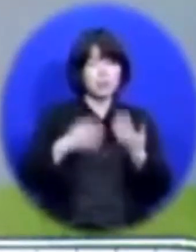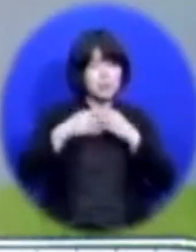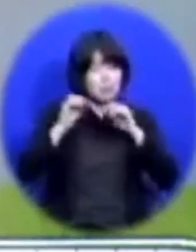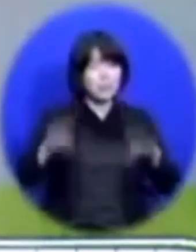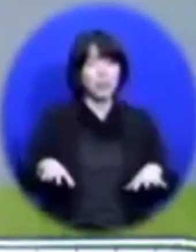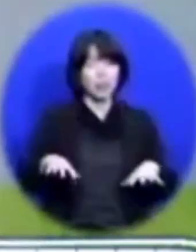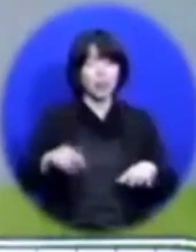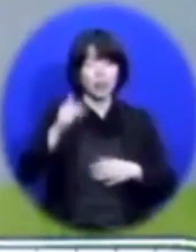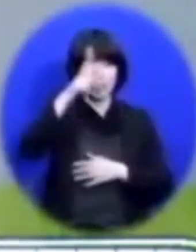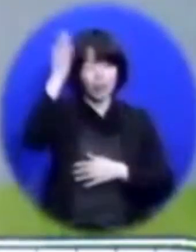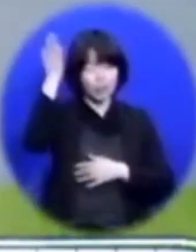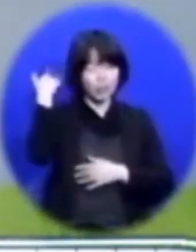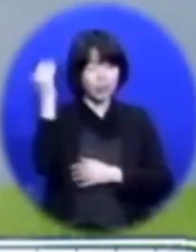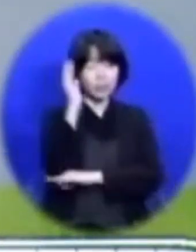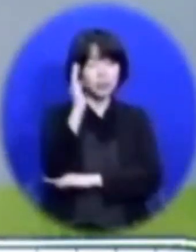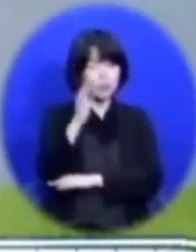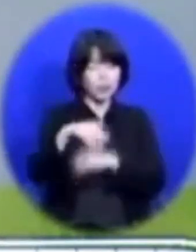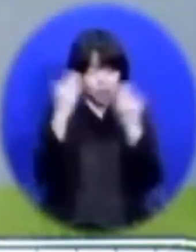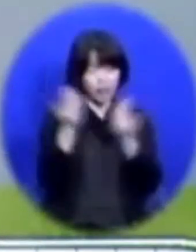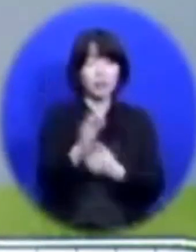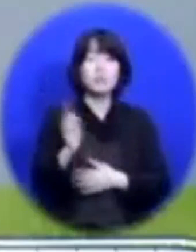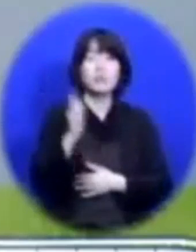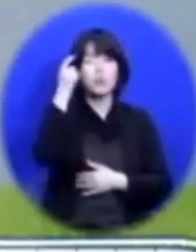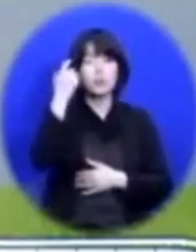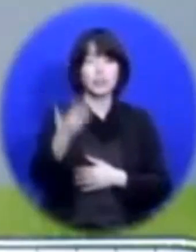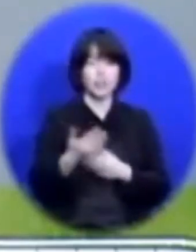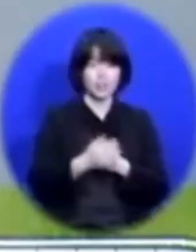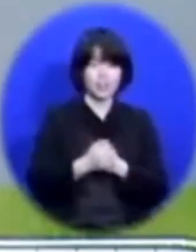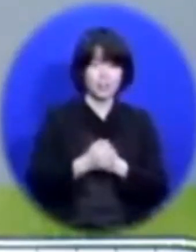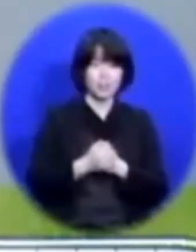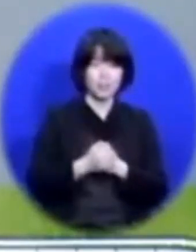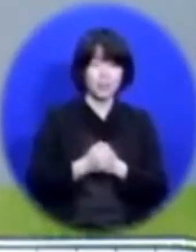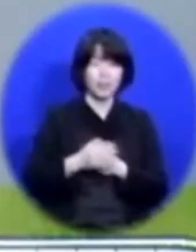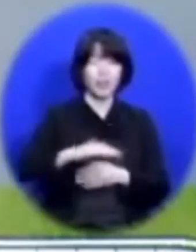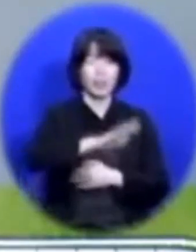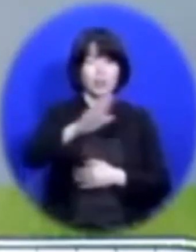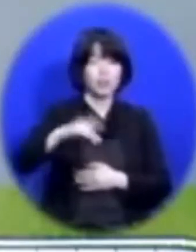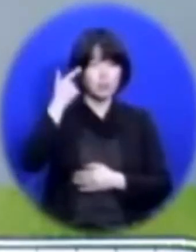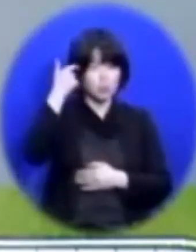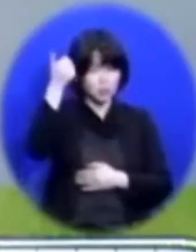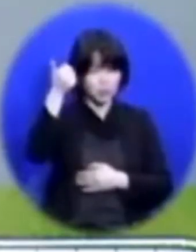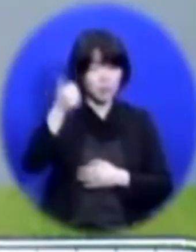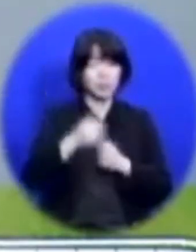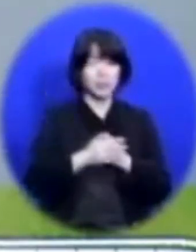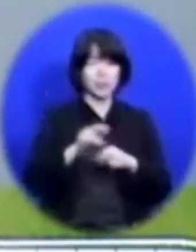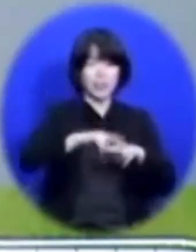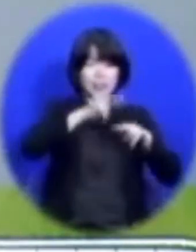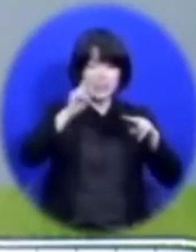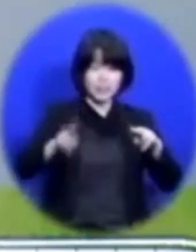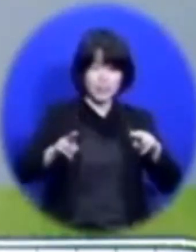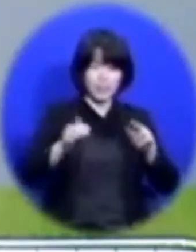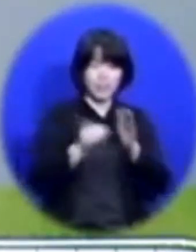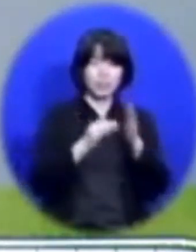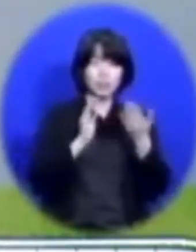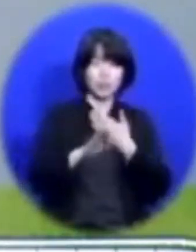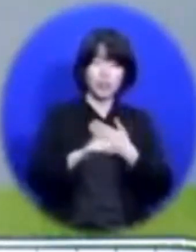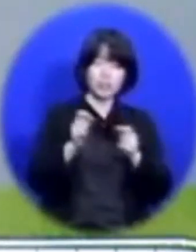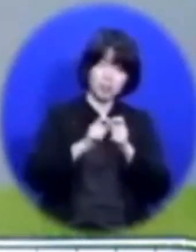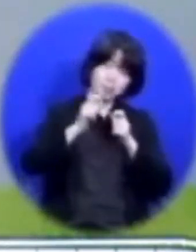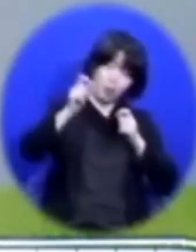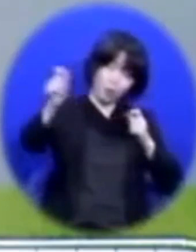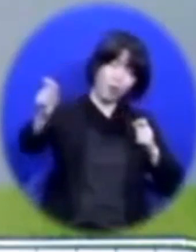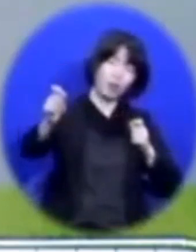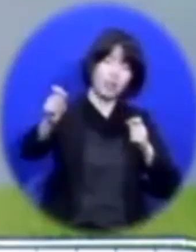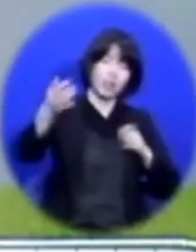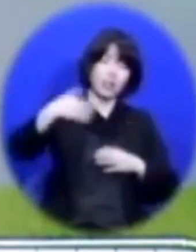그모든설교의요점은무엇이었을까요? "우리목사님은은퇴후 멀리떨어져계시는데도